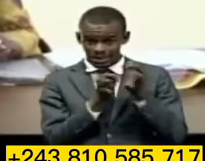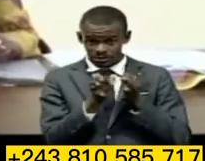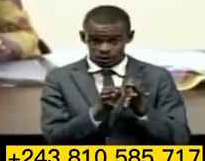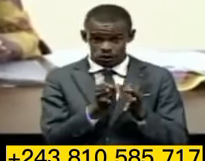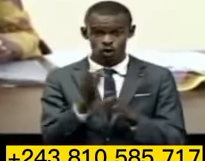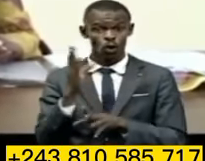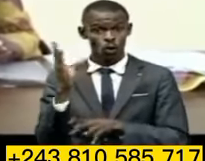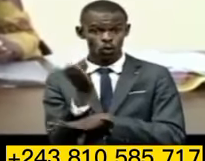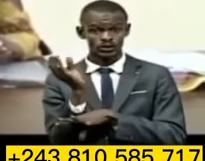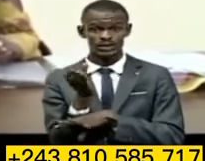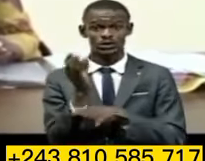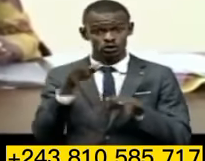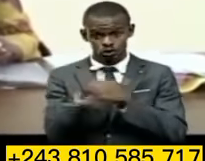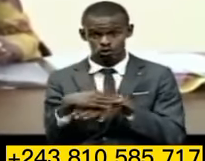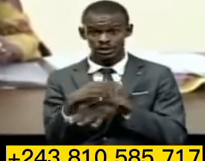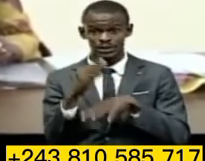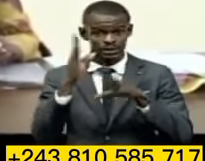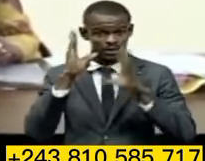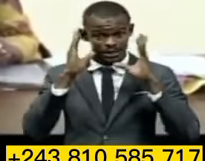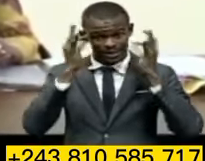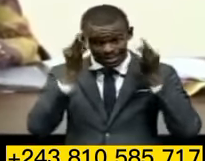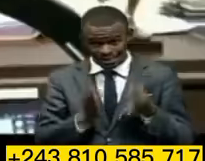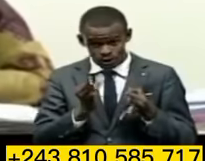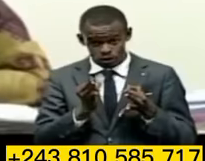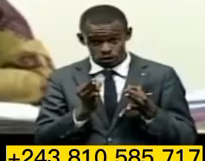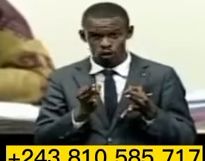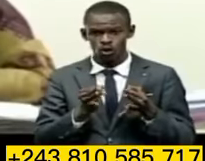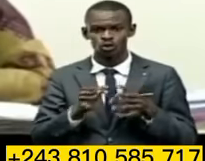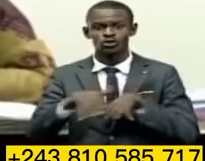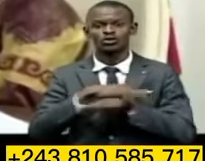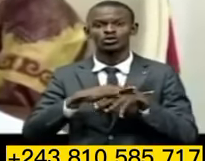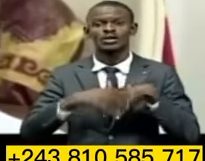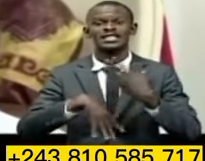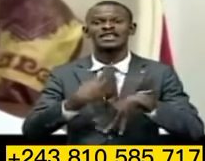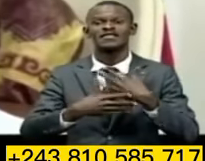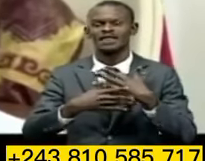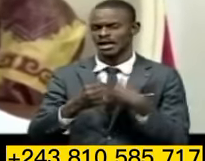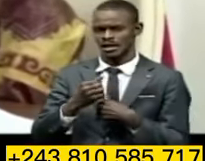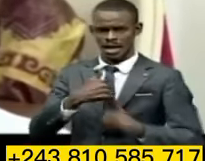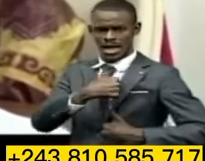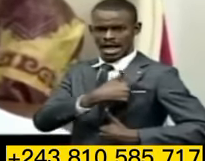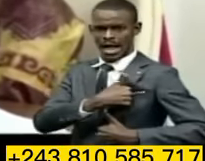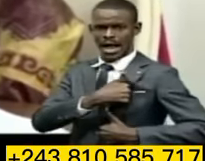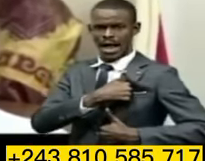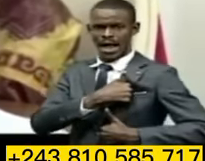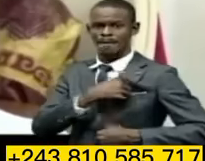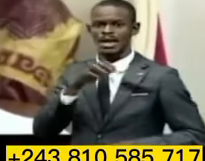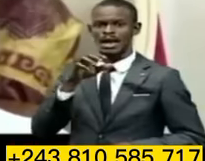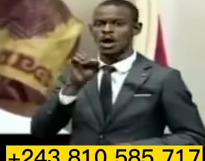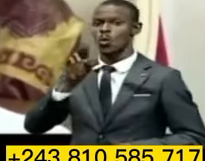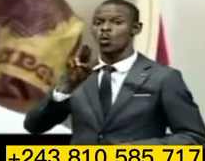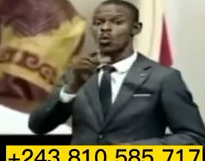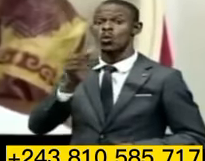l'arrêt de la Cour internationale de justice dans l'affaire des activités armées de l'Ouganda en République démocratique du